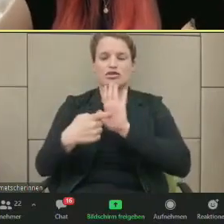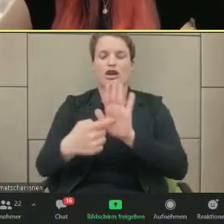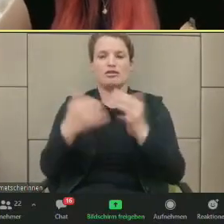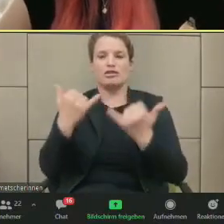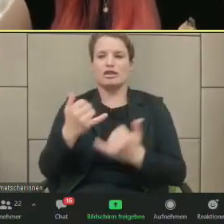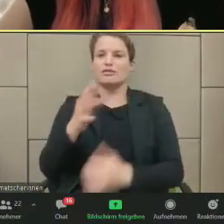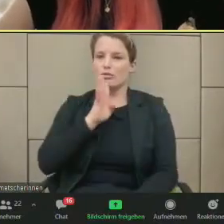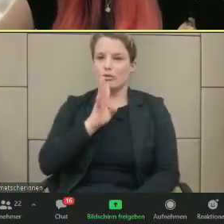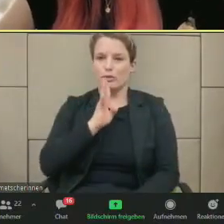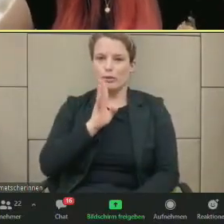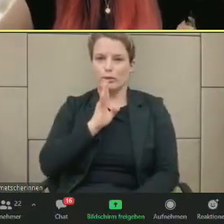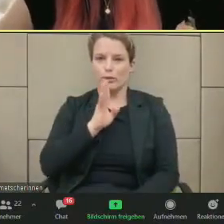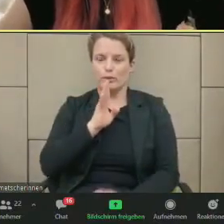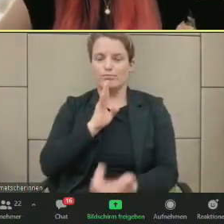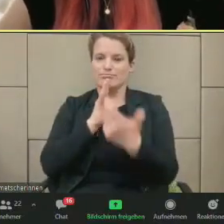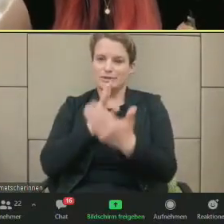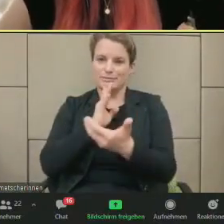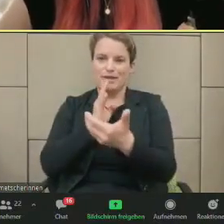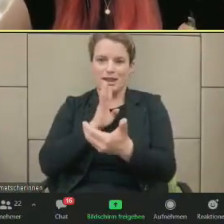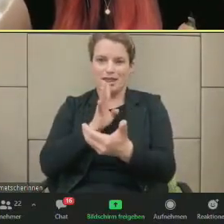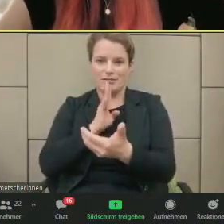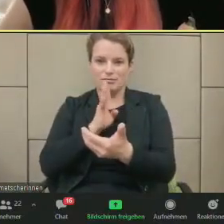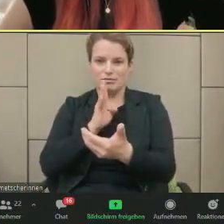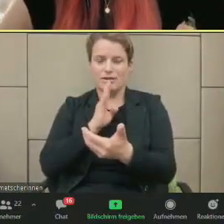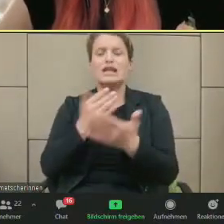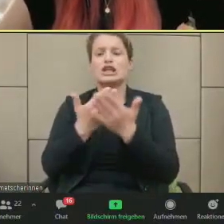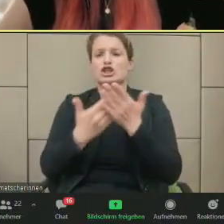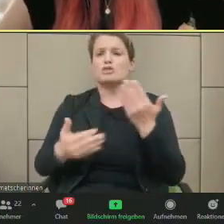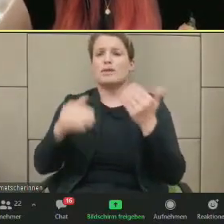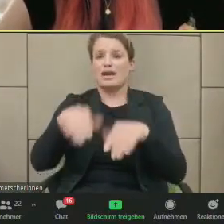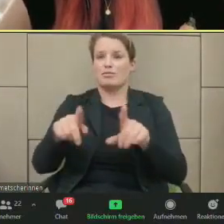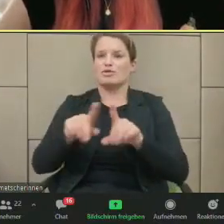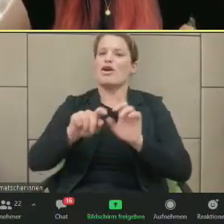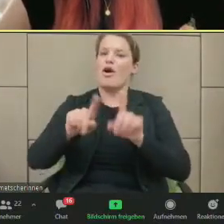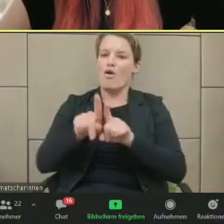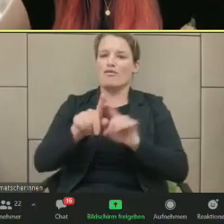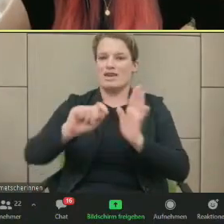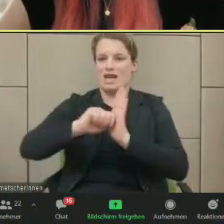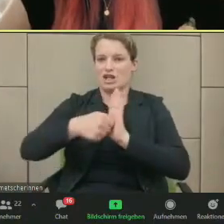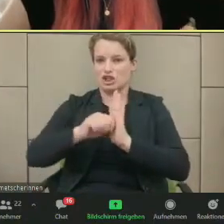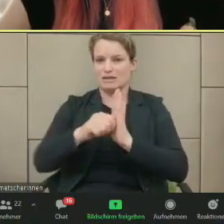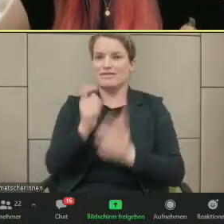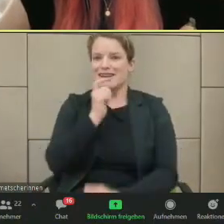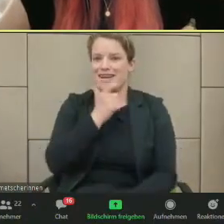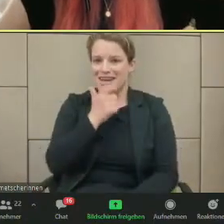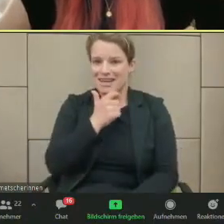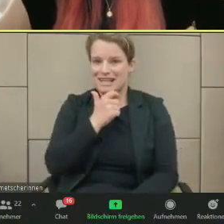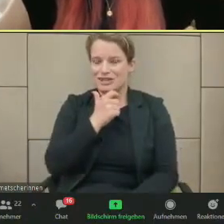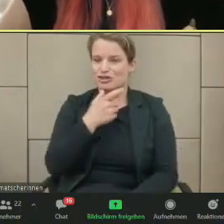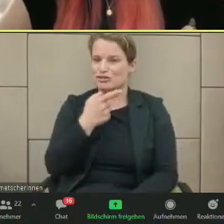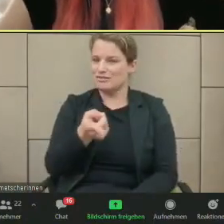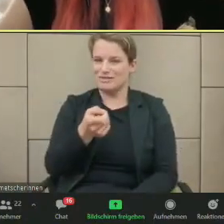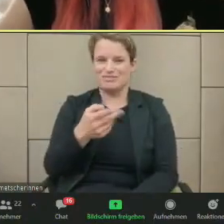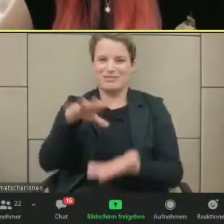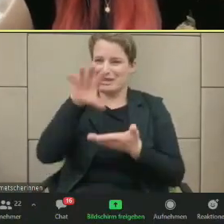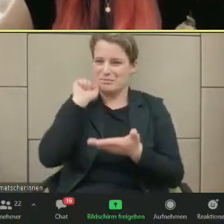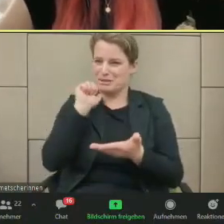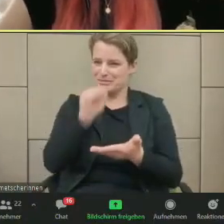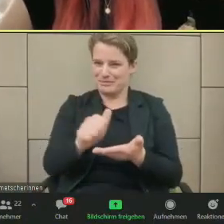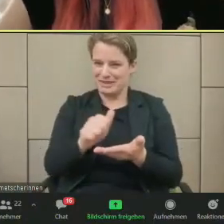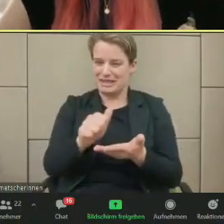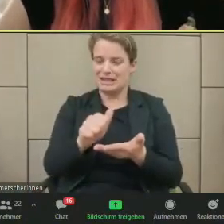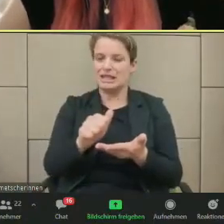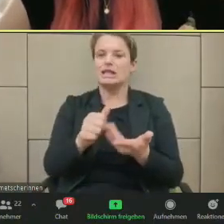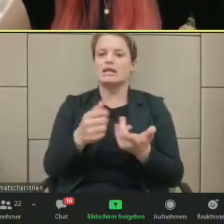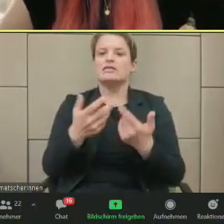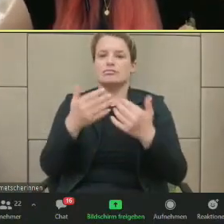Handy rein. Die Sprache sollte man auch einstellen, weil wenn ich jetzt Englisch einstelle, dann versteht mich der nicht. Also da muss ich sagen, in